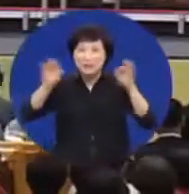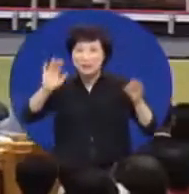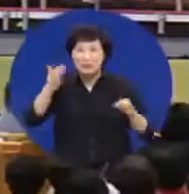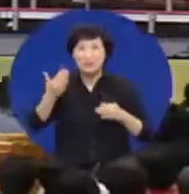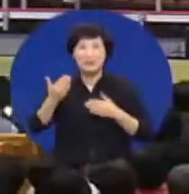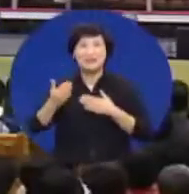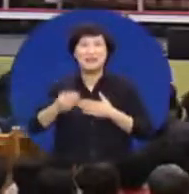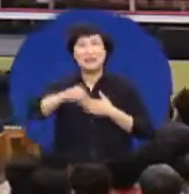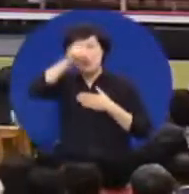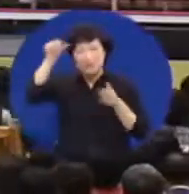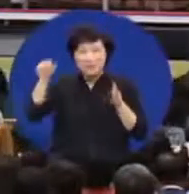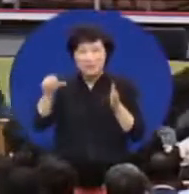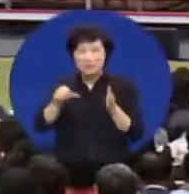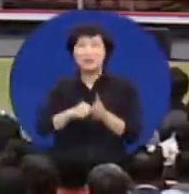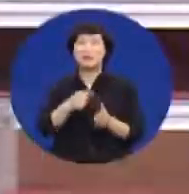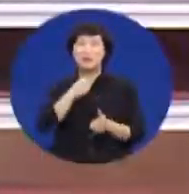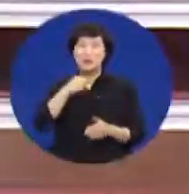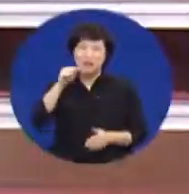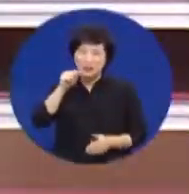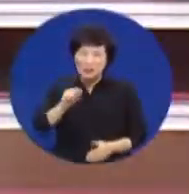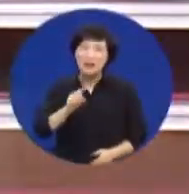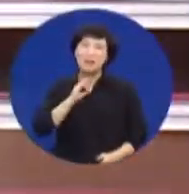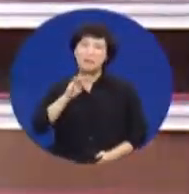소원 이것은